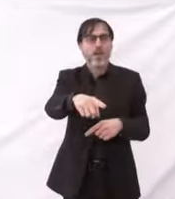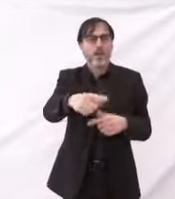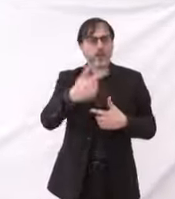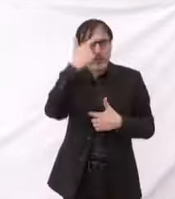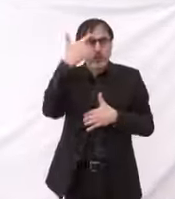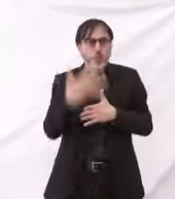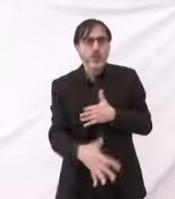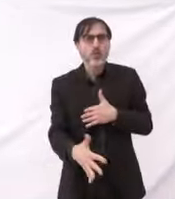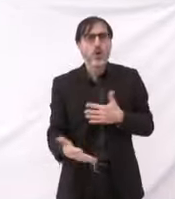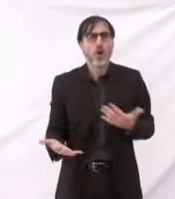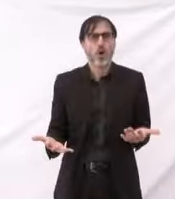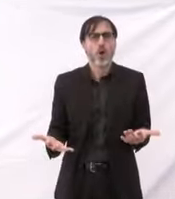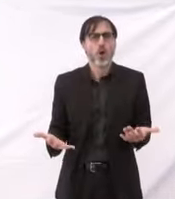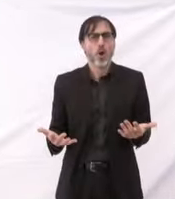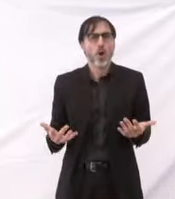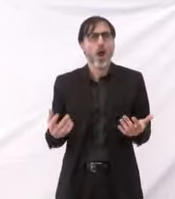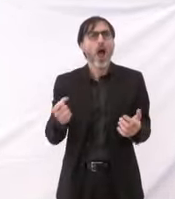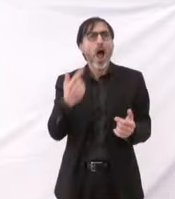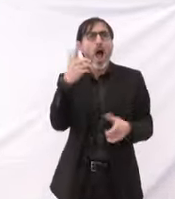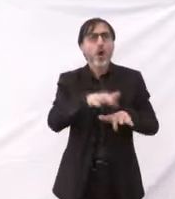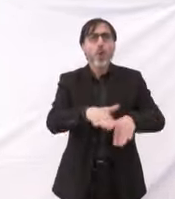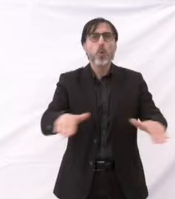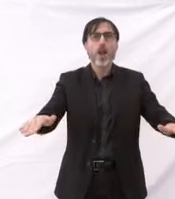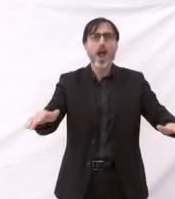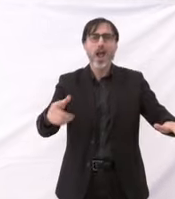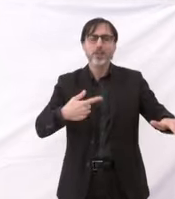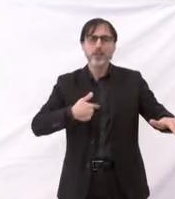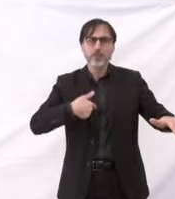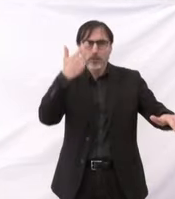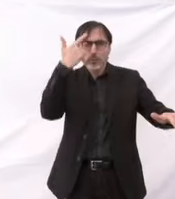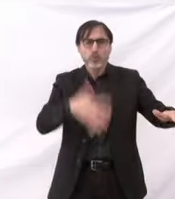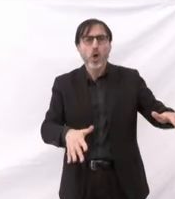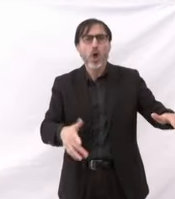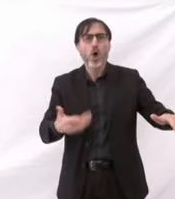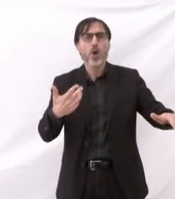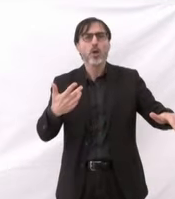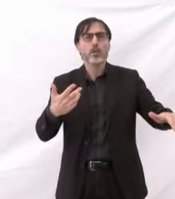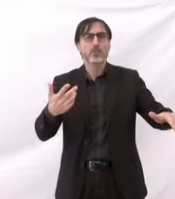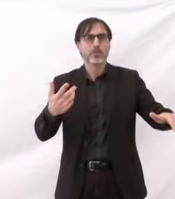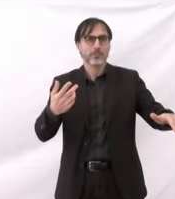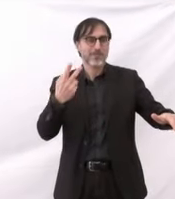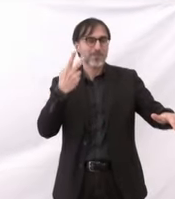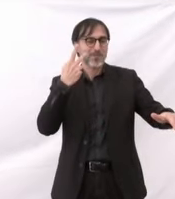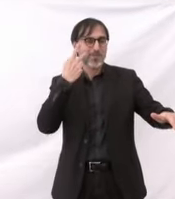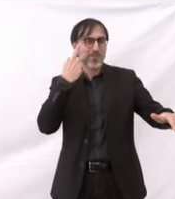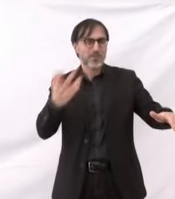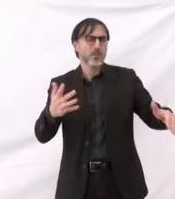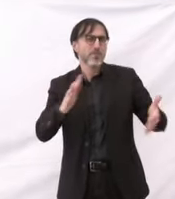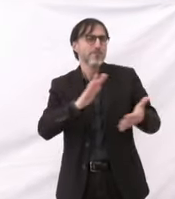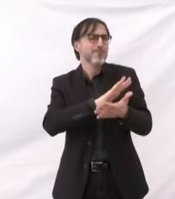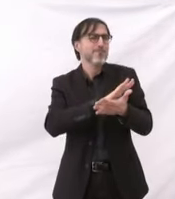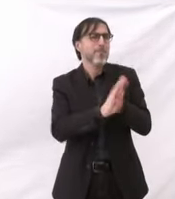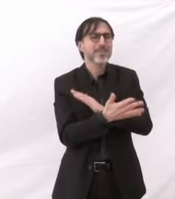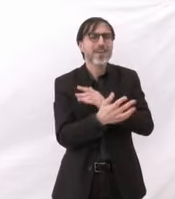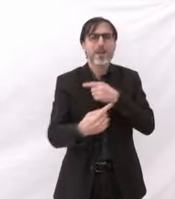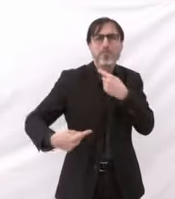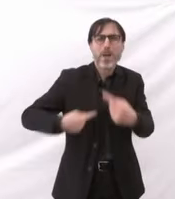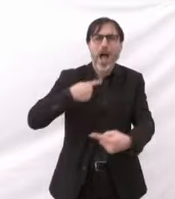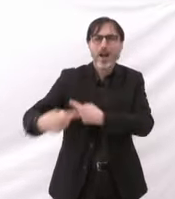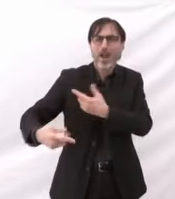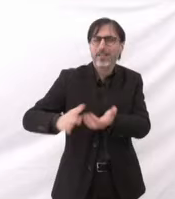io so che alcuni di voi che avete visto massacrare i vostri